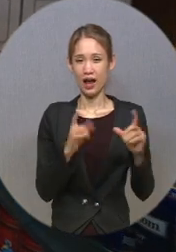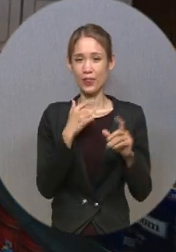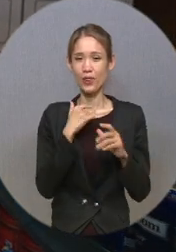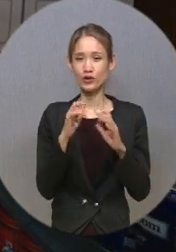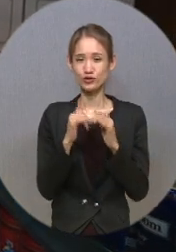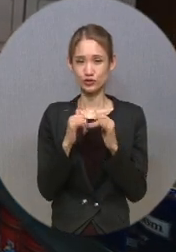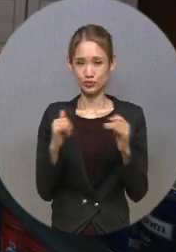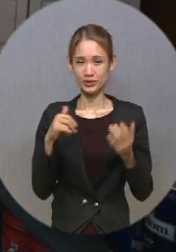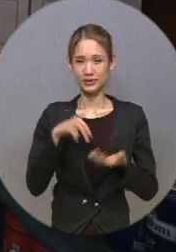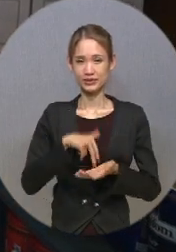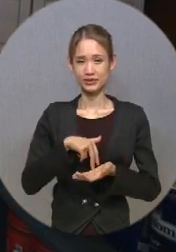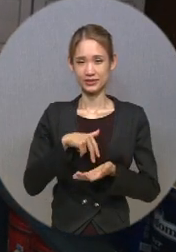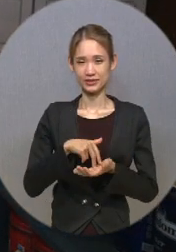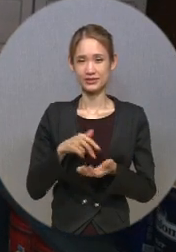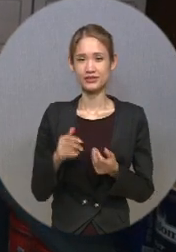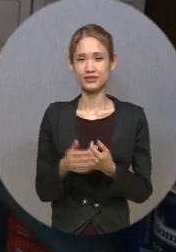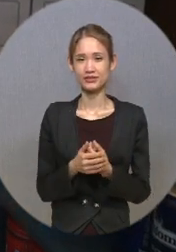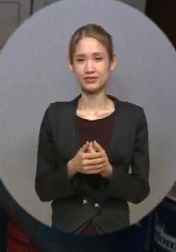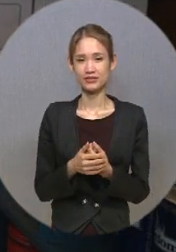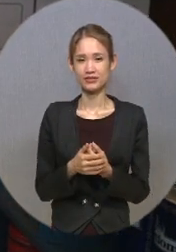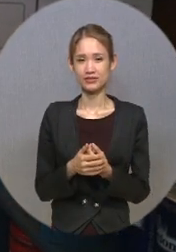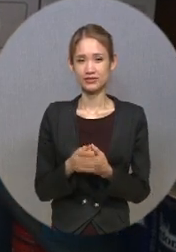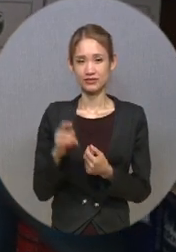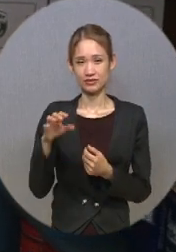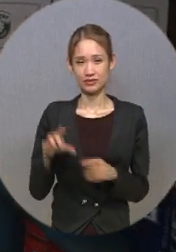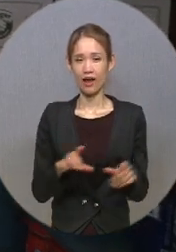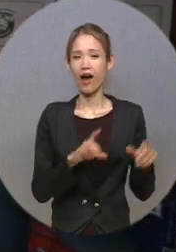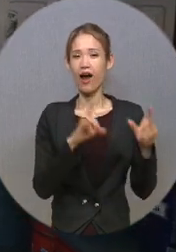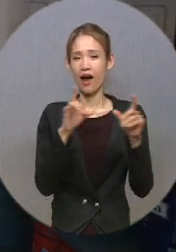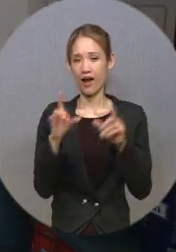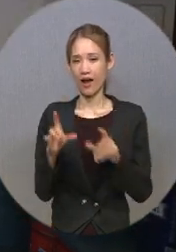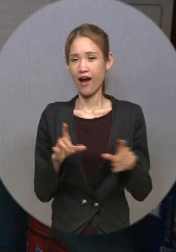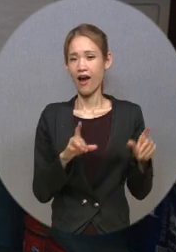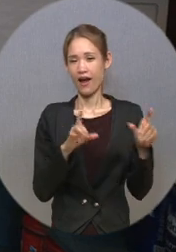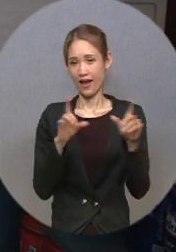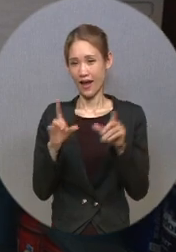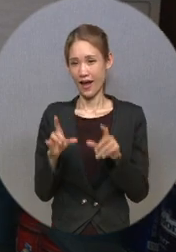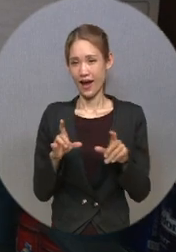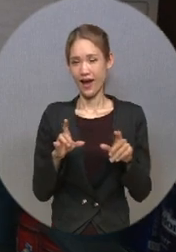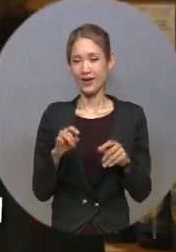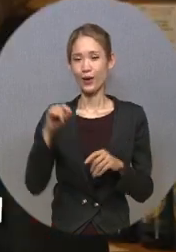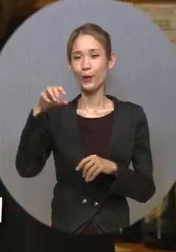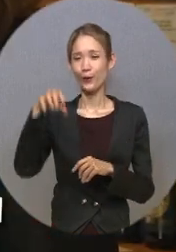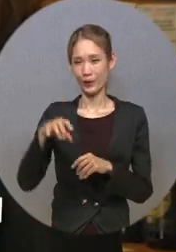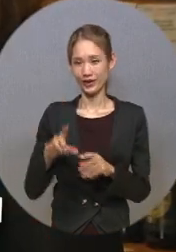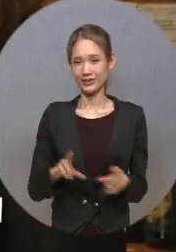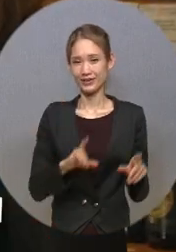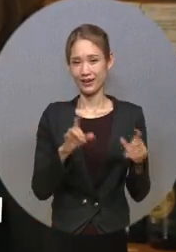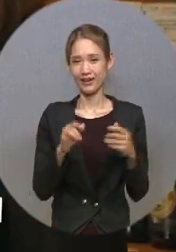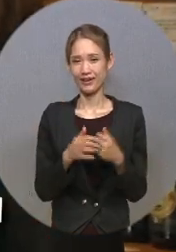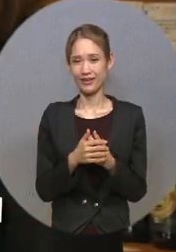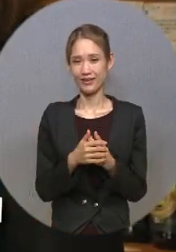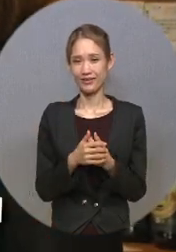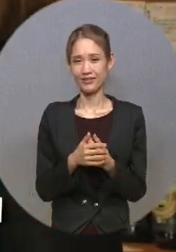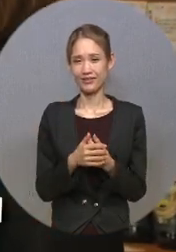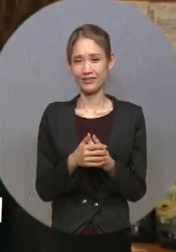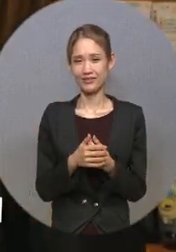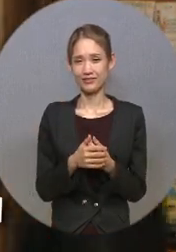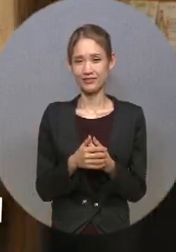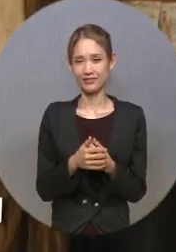주민으로서. 네. 아 사세요? 여기 사세요. 화장실 갔다 오신 거예요? 아, 화장실 갔다 오신 거예요?